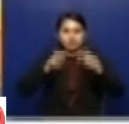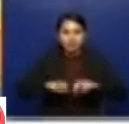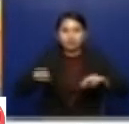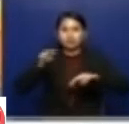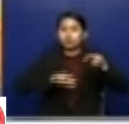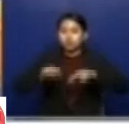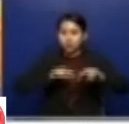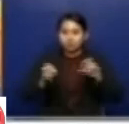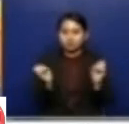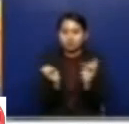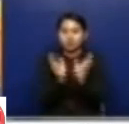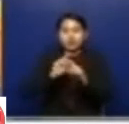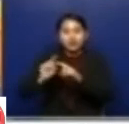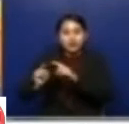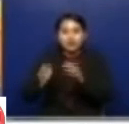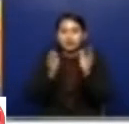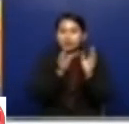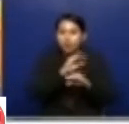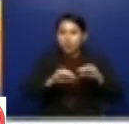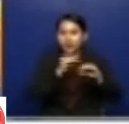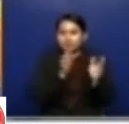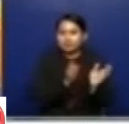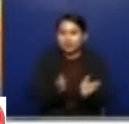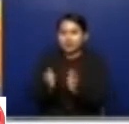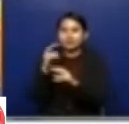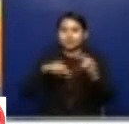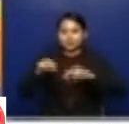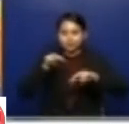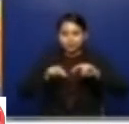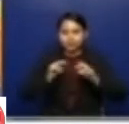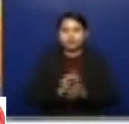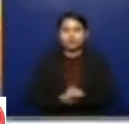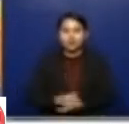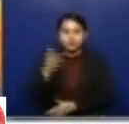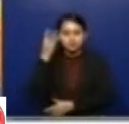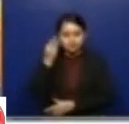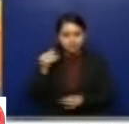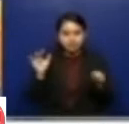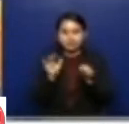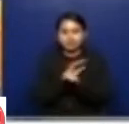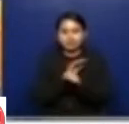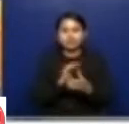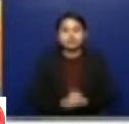อบผลกระทบของการดำเนินโครงการต่อไปอย่างรอบคอบ